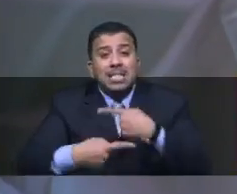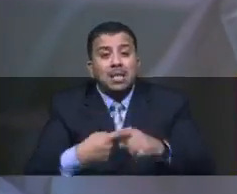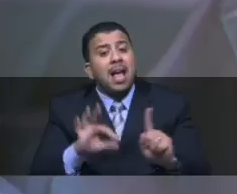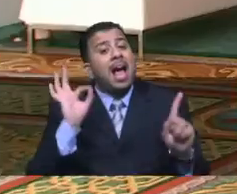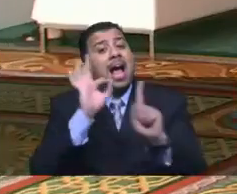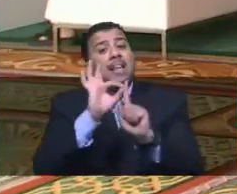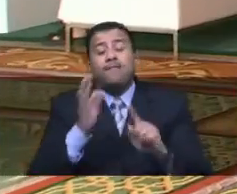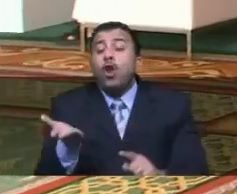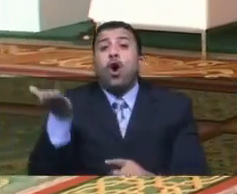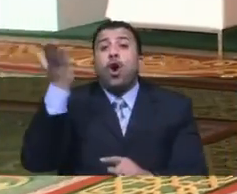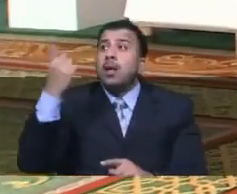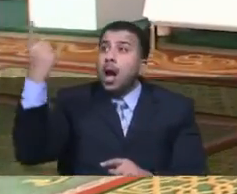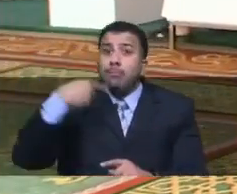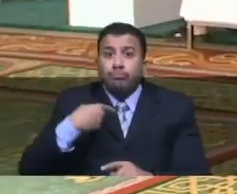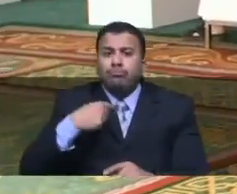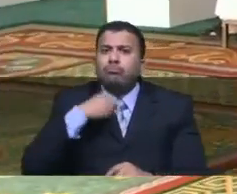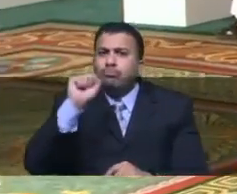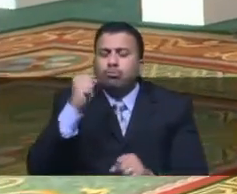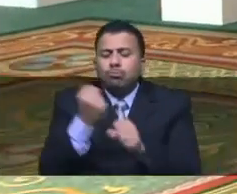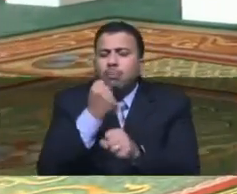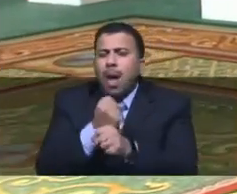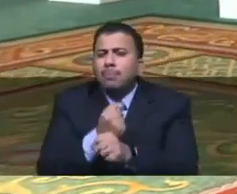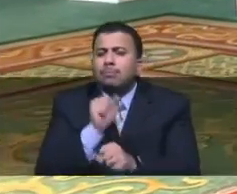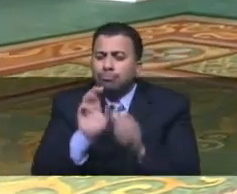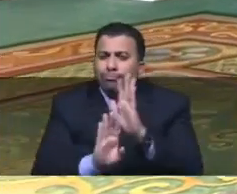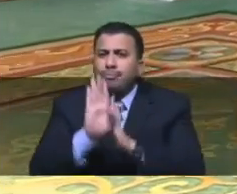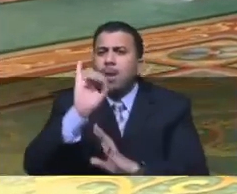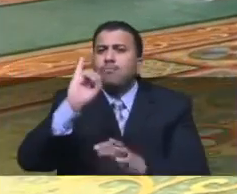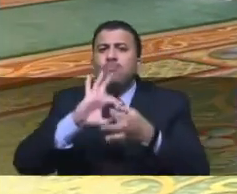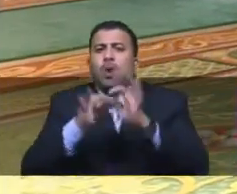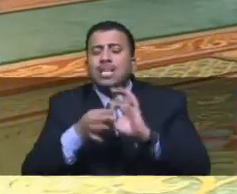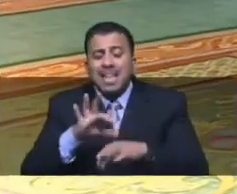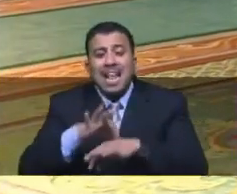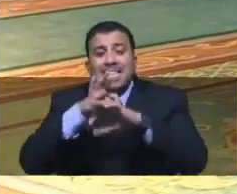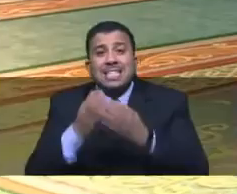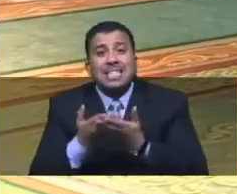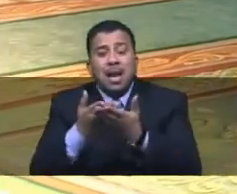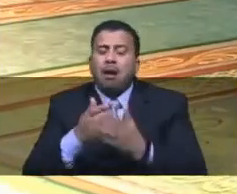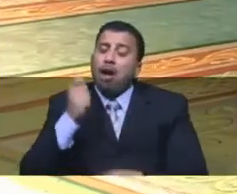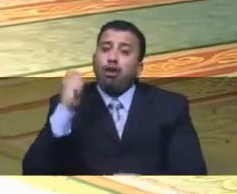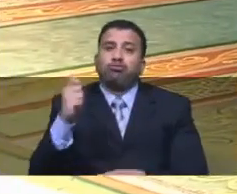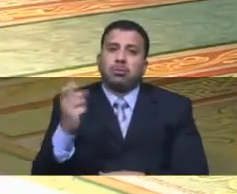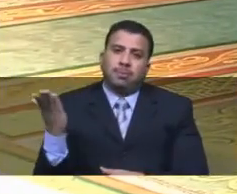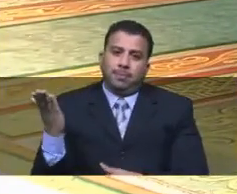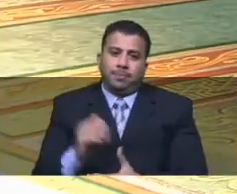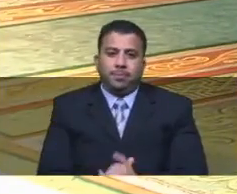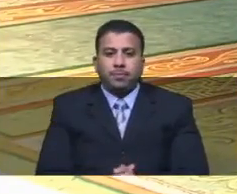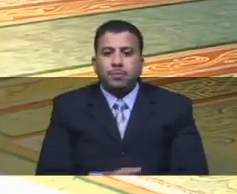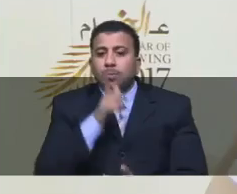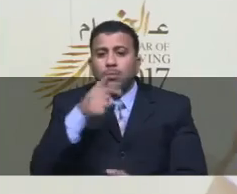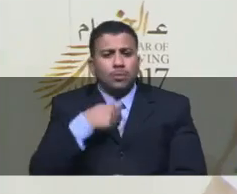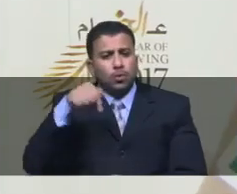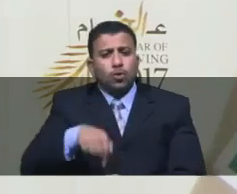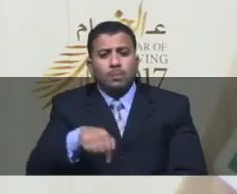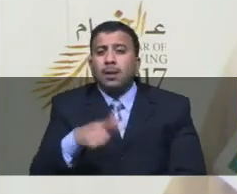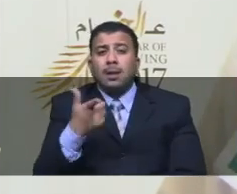للأهداف العليا التي تعمل في إطارها تلك المؤسسات الإنسانية العريقة. بل ما نحن في صدده اليوم